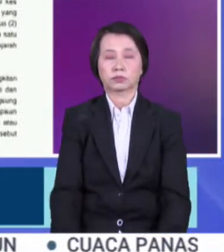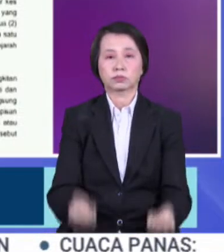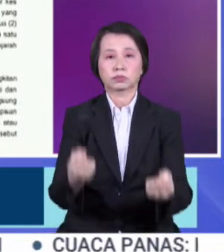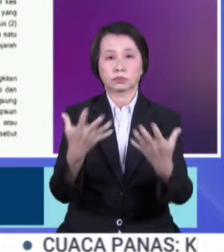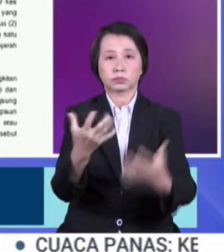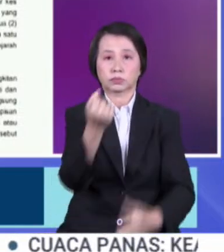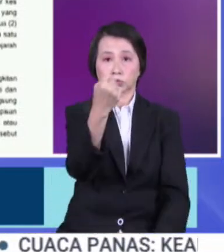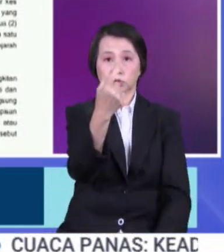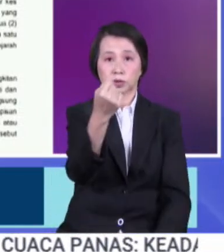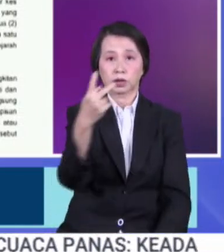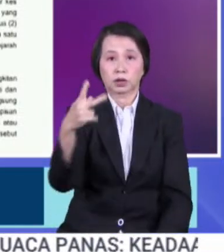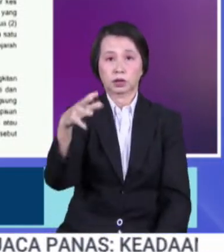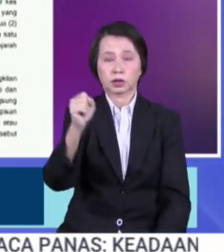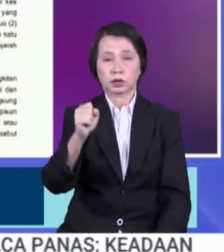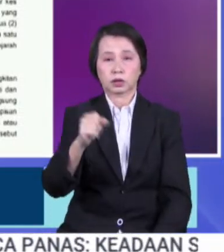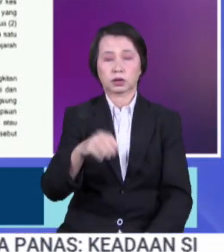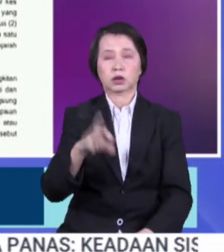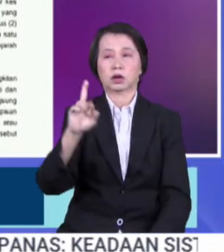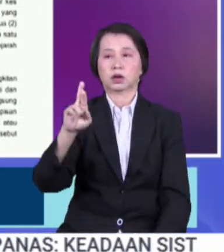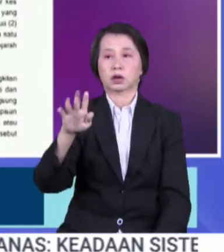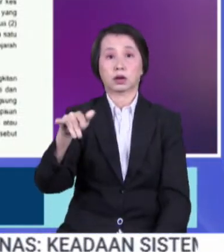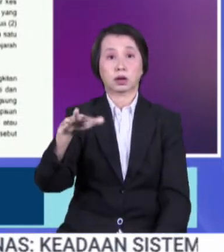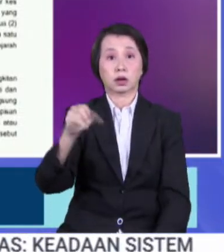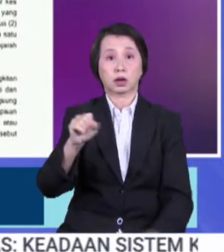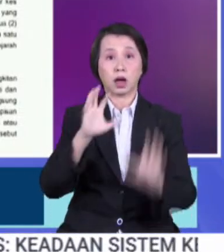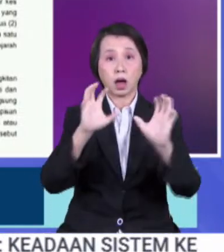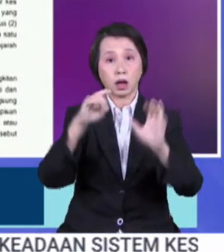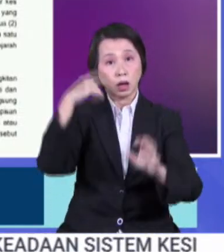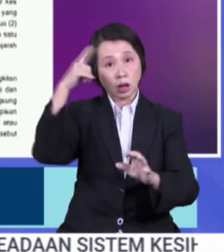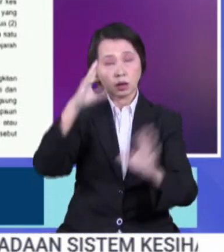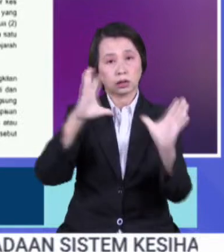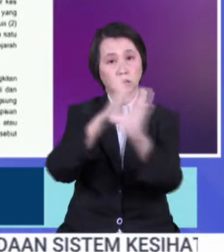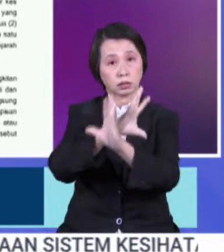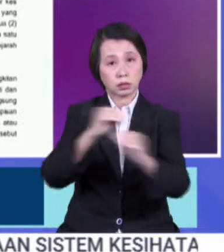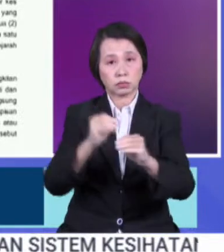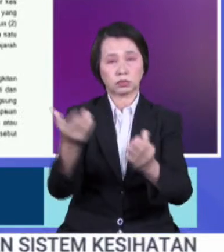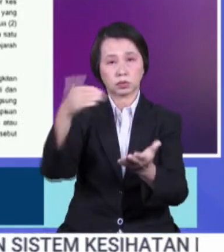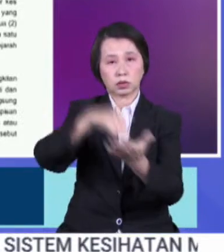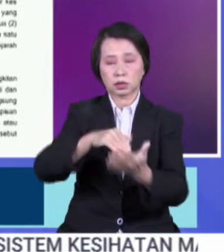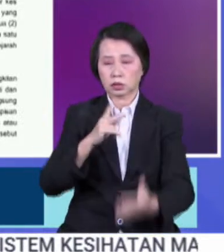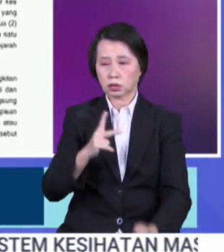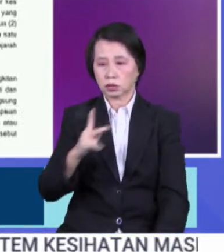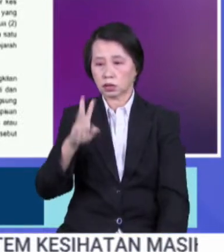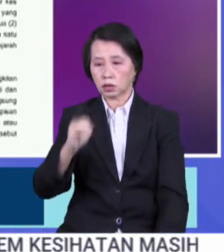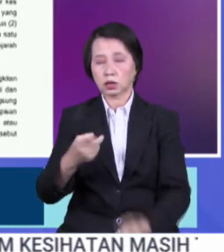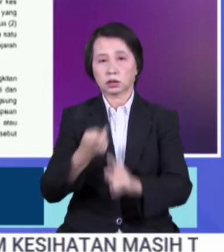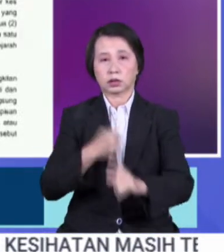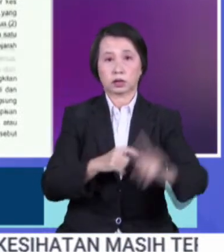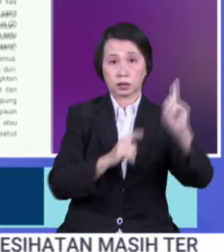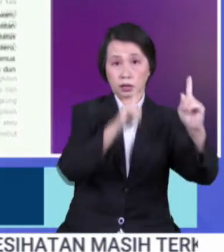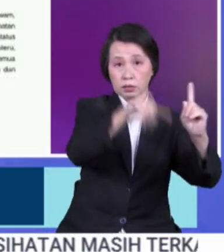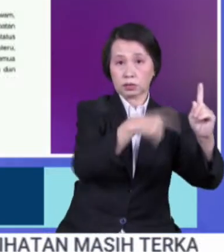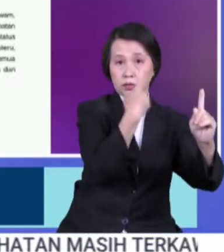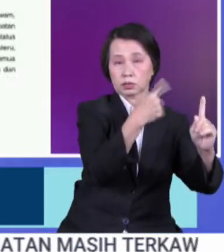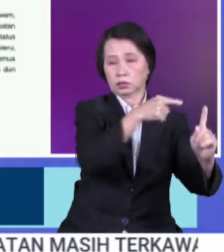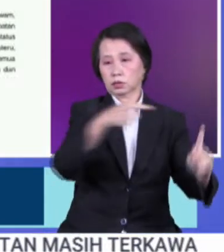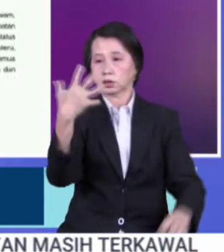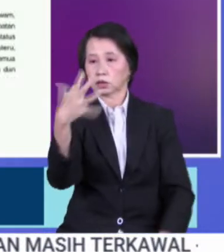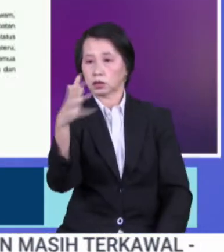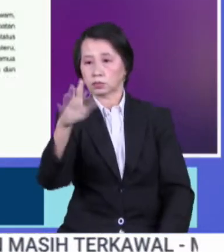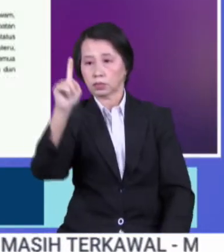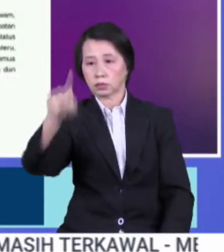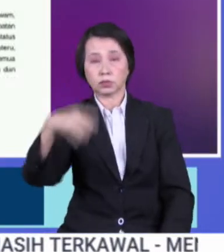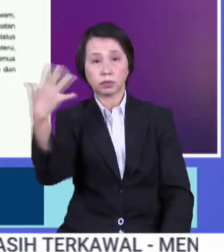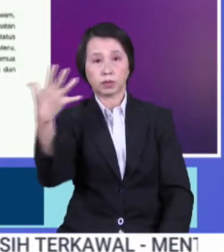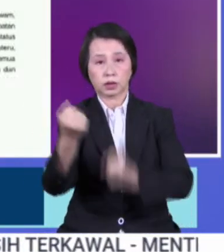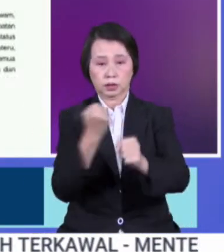Sebanyak 11 kes rabies dan 9 kes kematian di Sarawak dilaporkan KKM dari 1 Januari hingga 15 Mei tahun